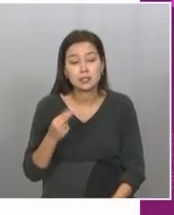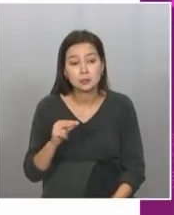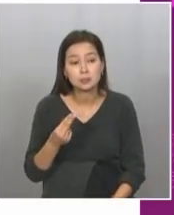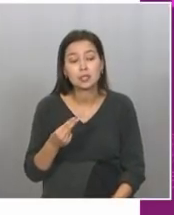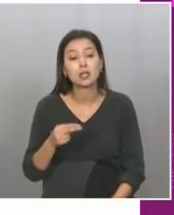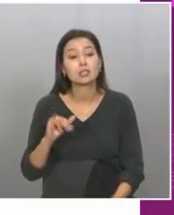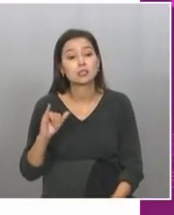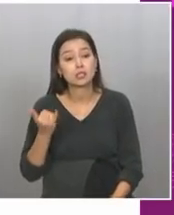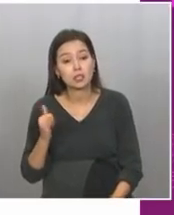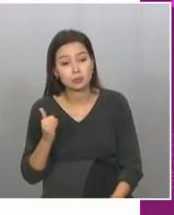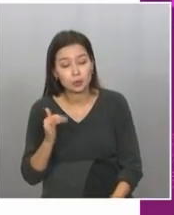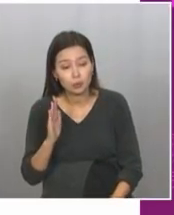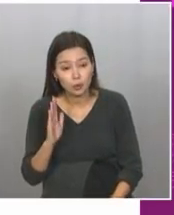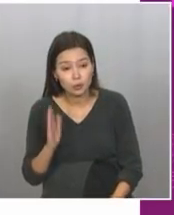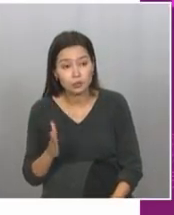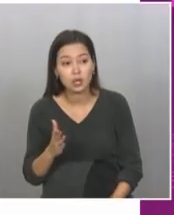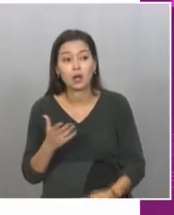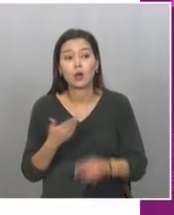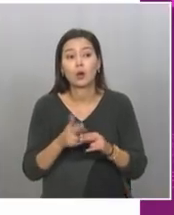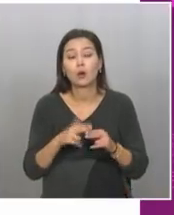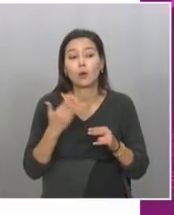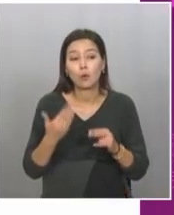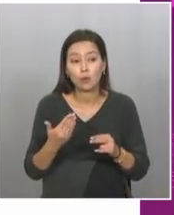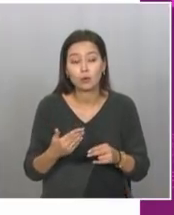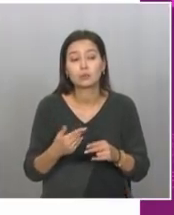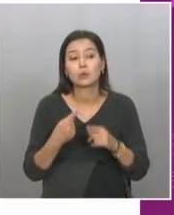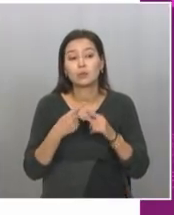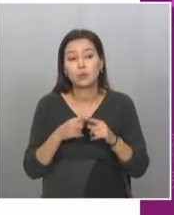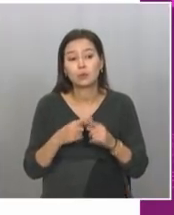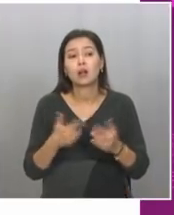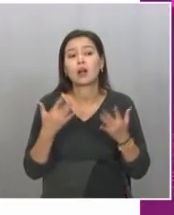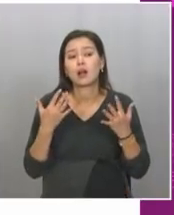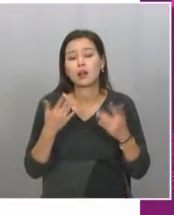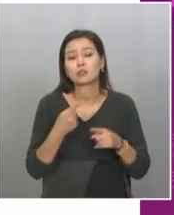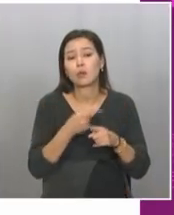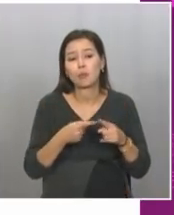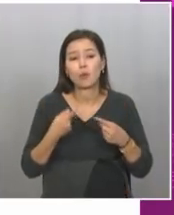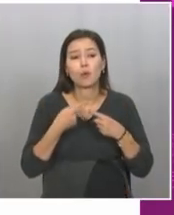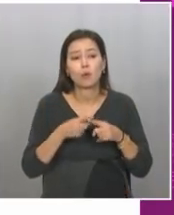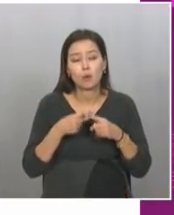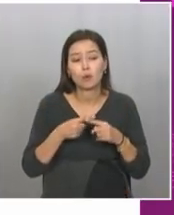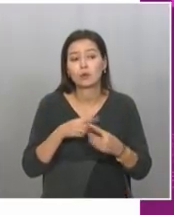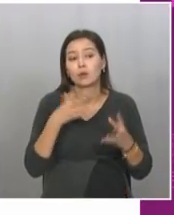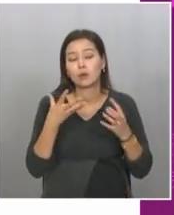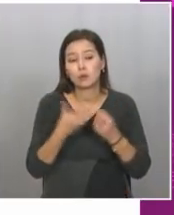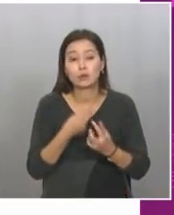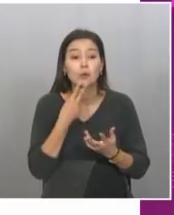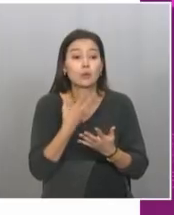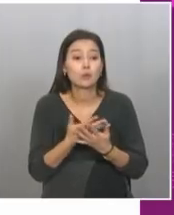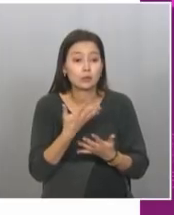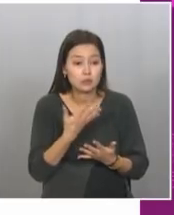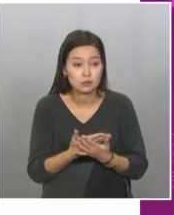сенбі болса, онда ол Бөкебайдың қанша бөлігін тоқығанын көрсететін бөлшекті